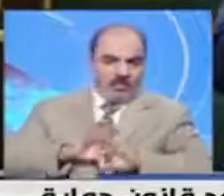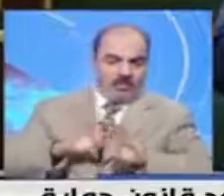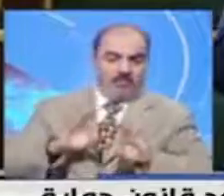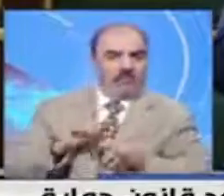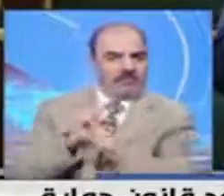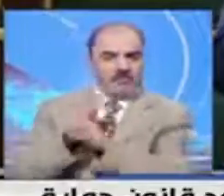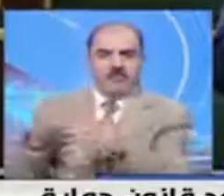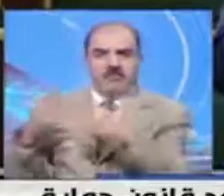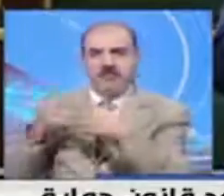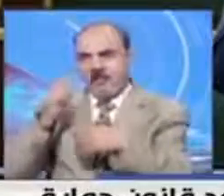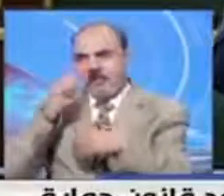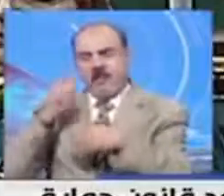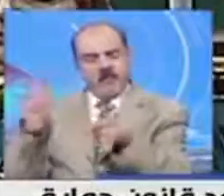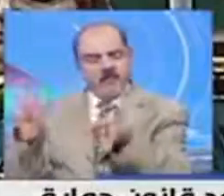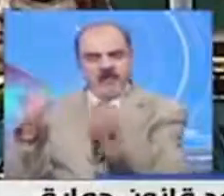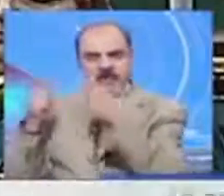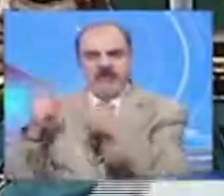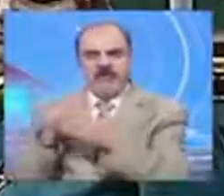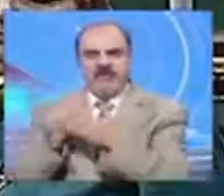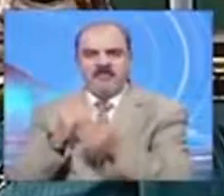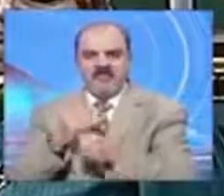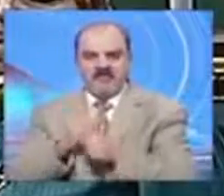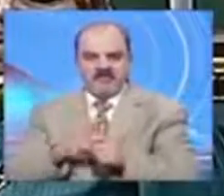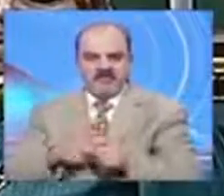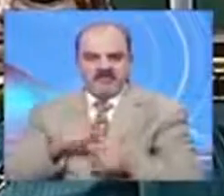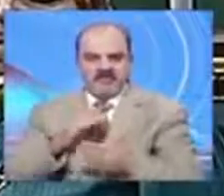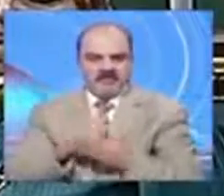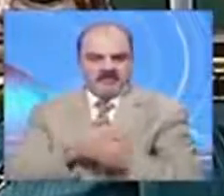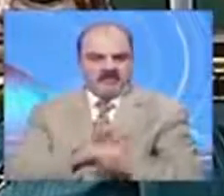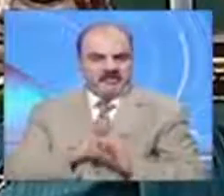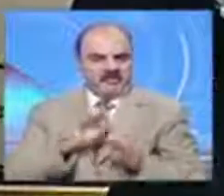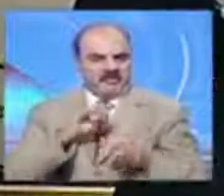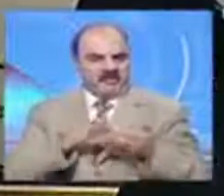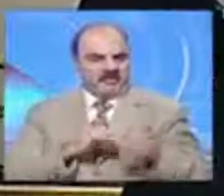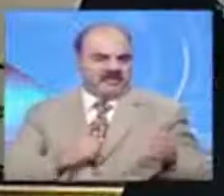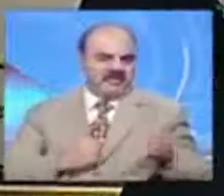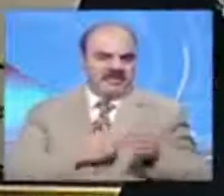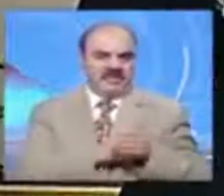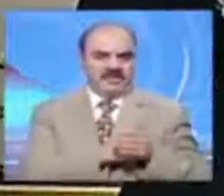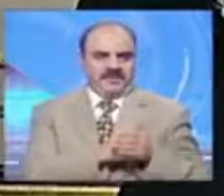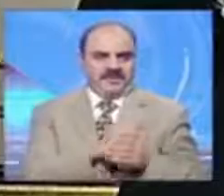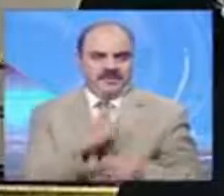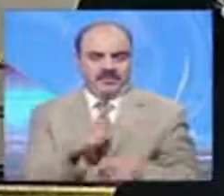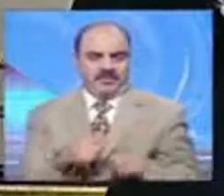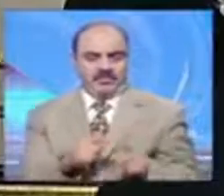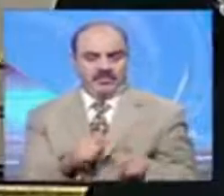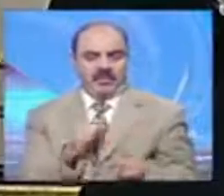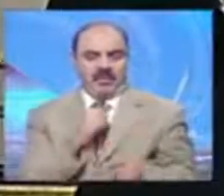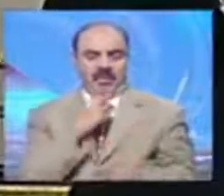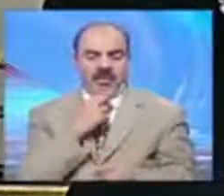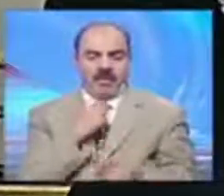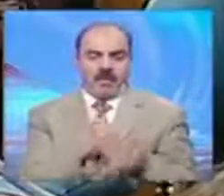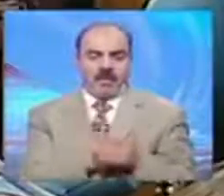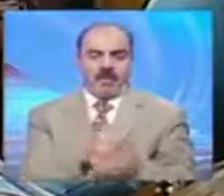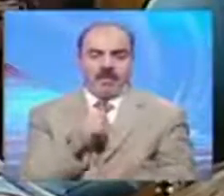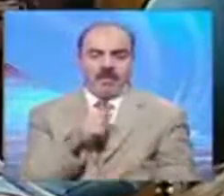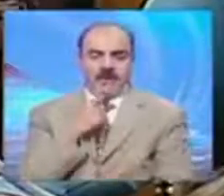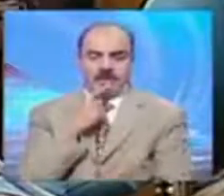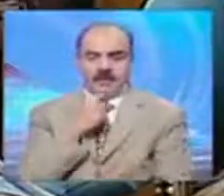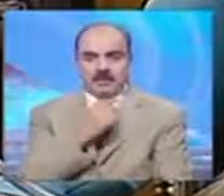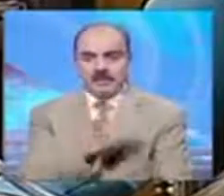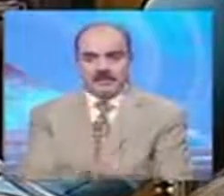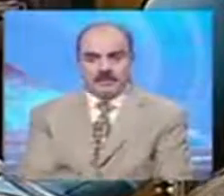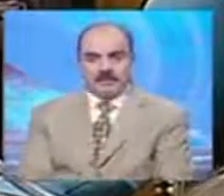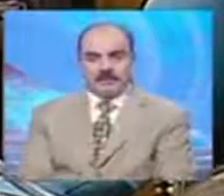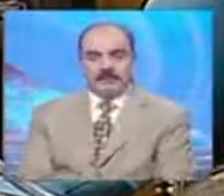وشركات اجنبيه للبحث عن البترول واستغلاله في مناطق شرق كبير النصف وراس قطاره وبرج العرب بالصحراء